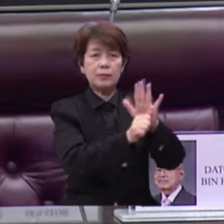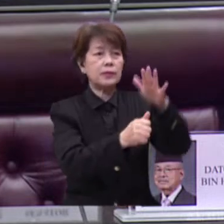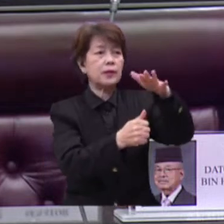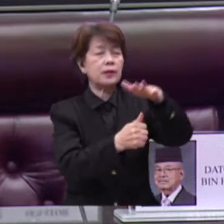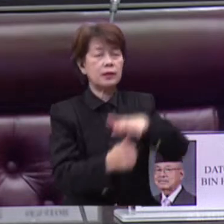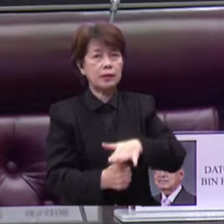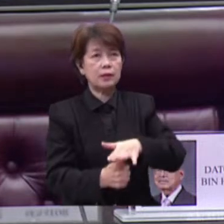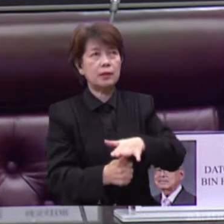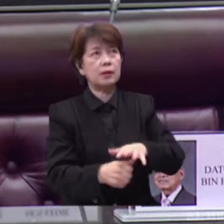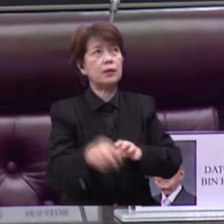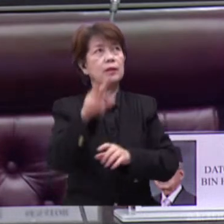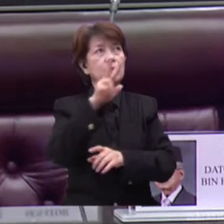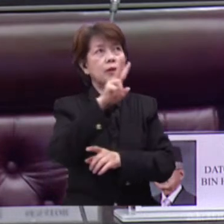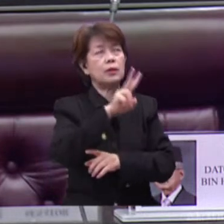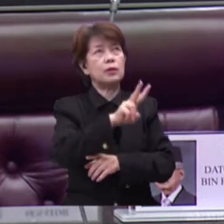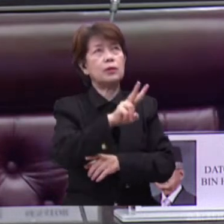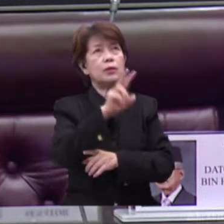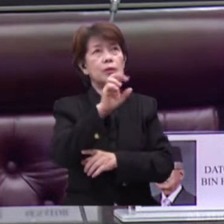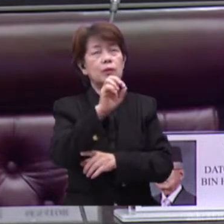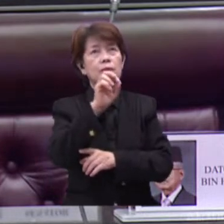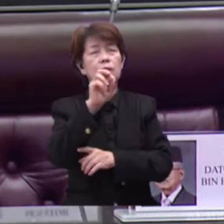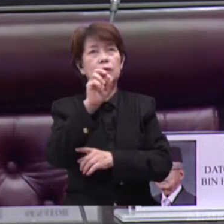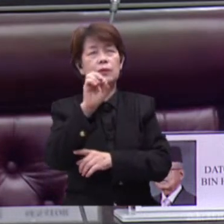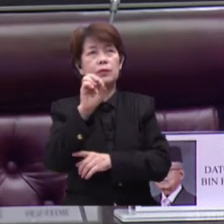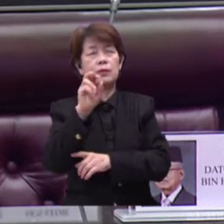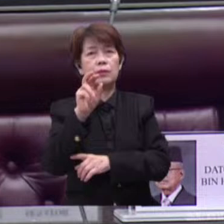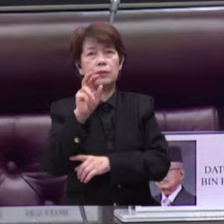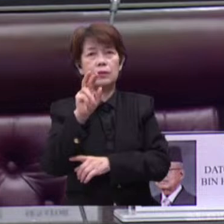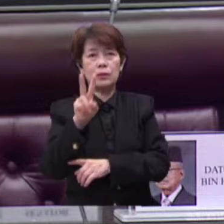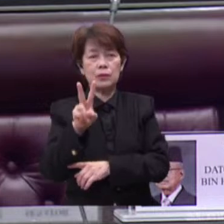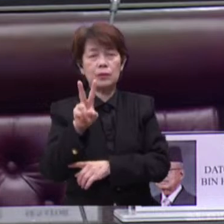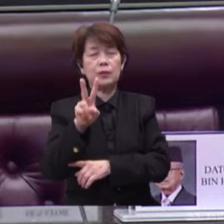nomor 2 2023 karena